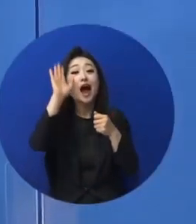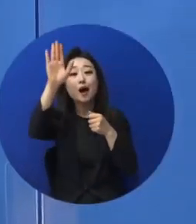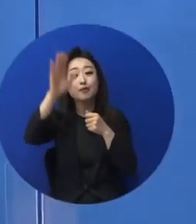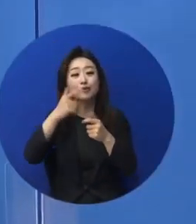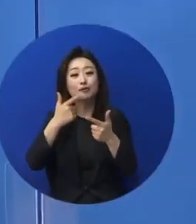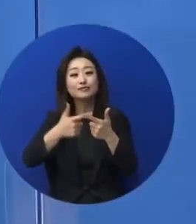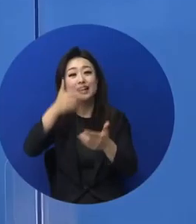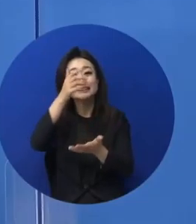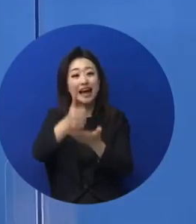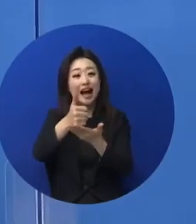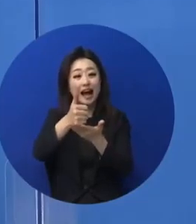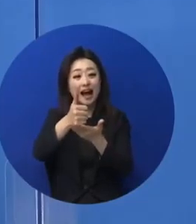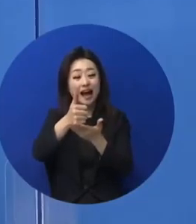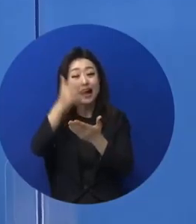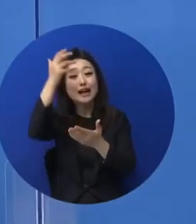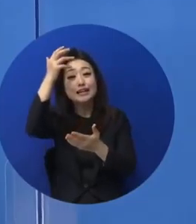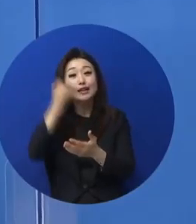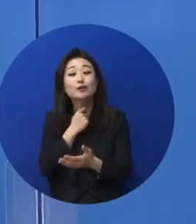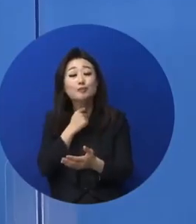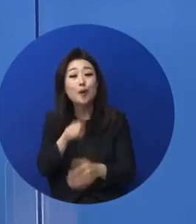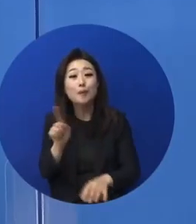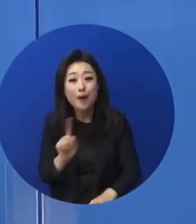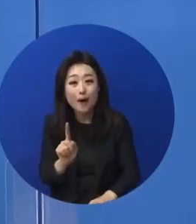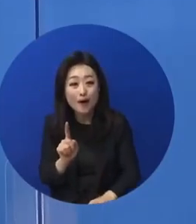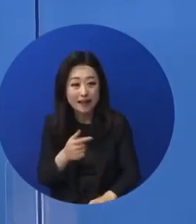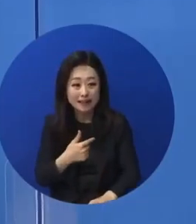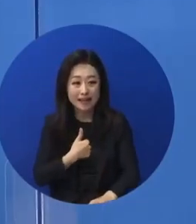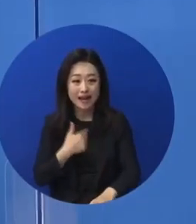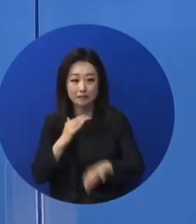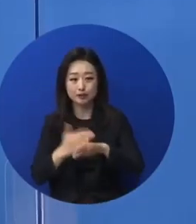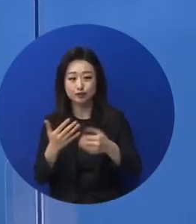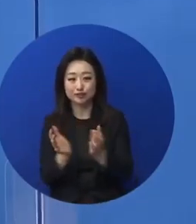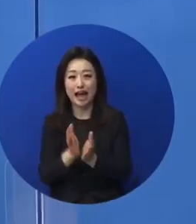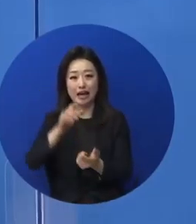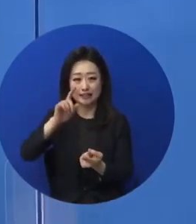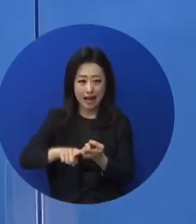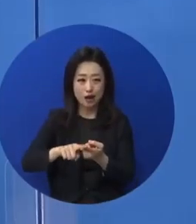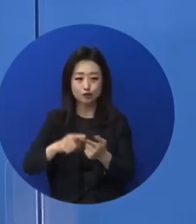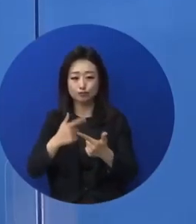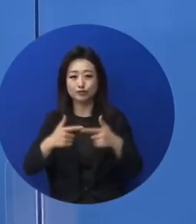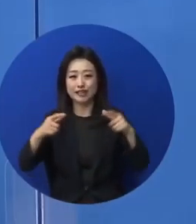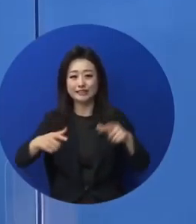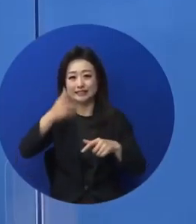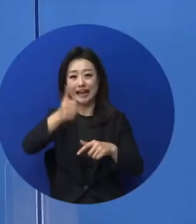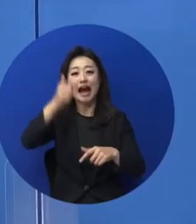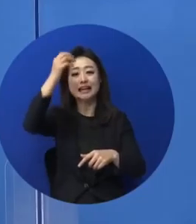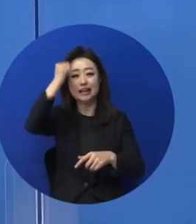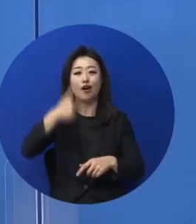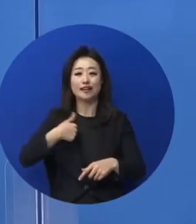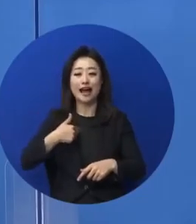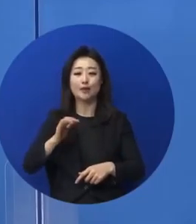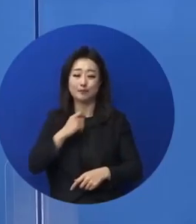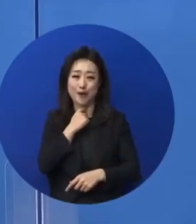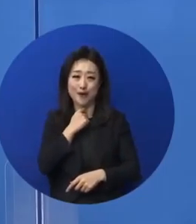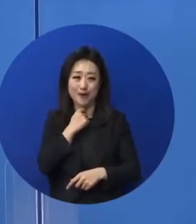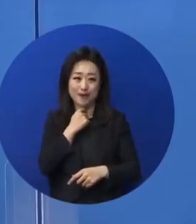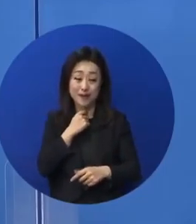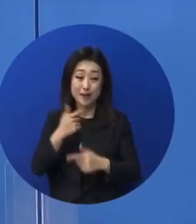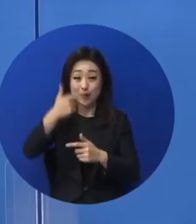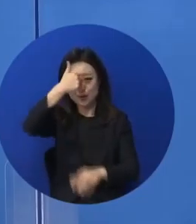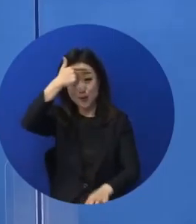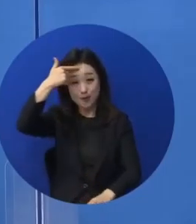싶은지 답변해 주시겠습니까? 네, 저는 가장 민주당다운 부산시장으로 기억되고 싶습니다. 노무현